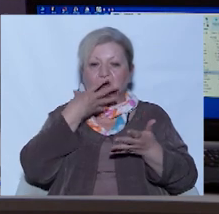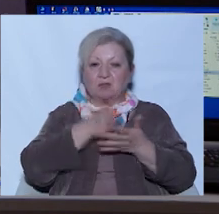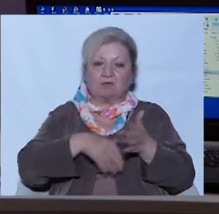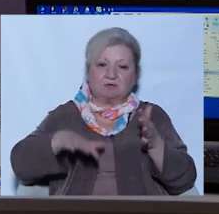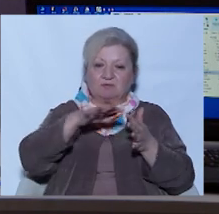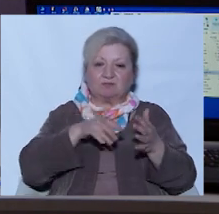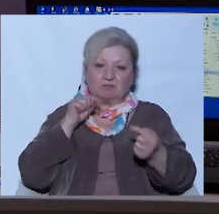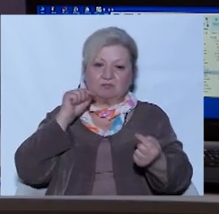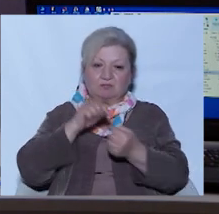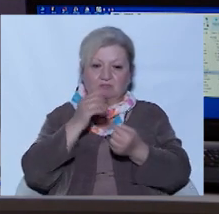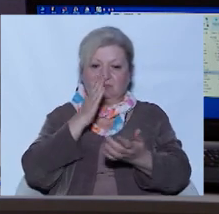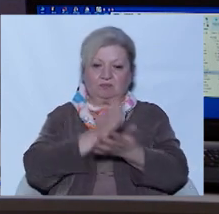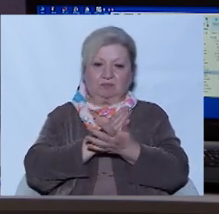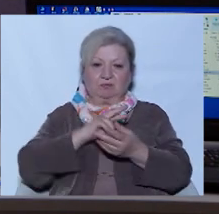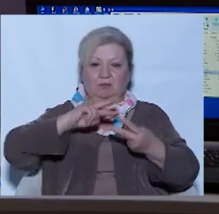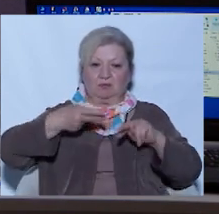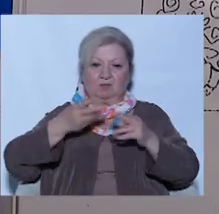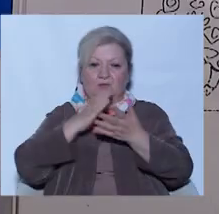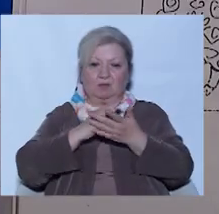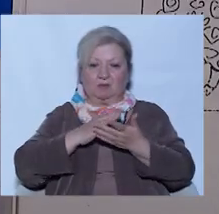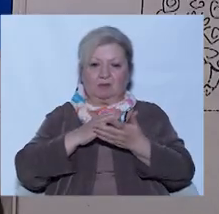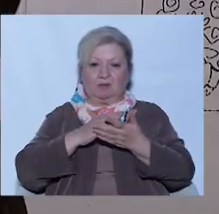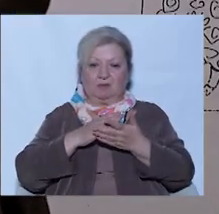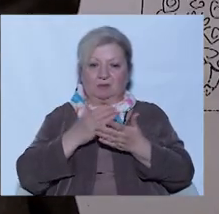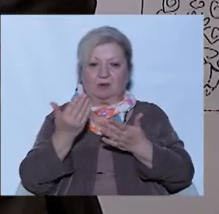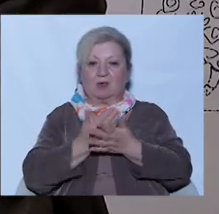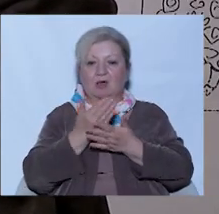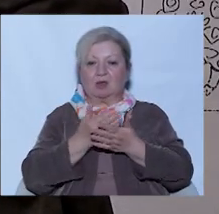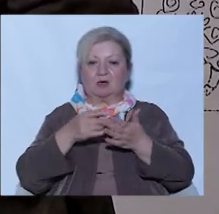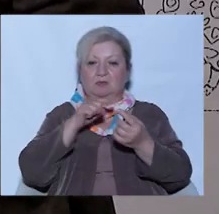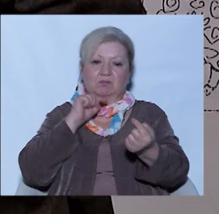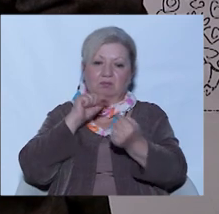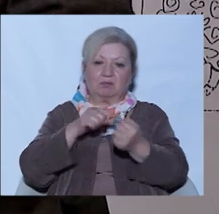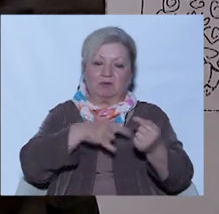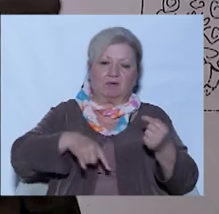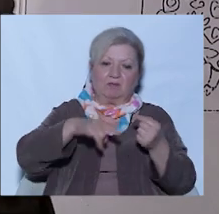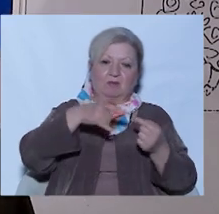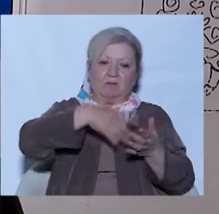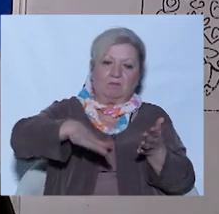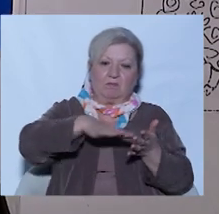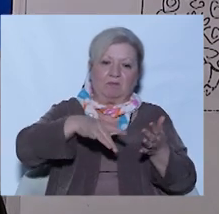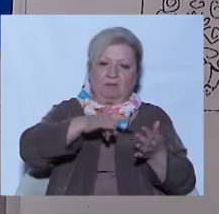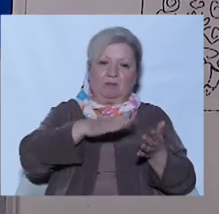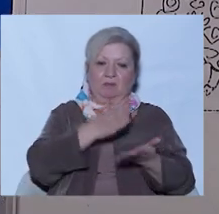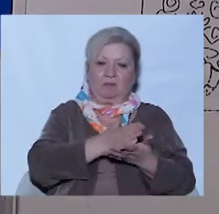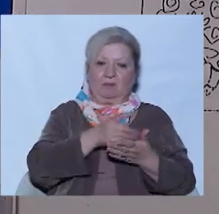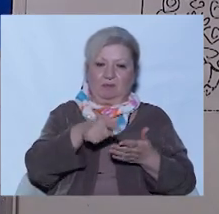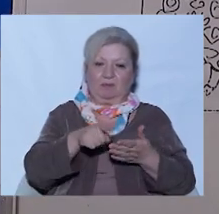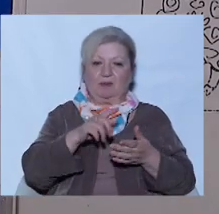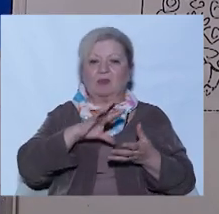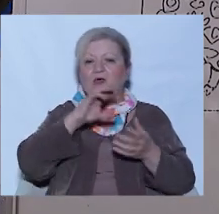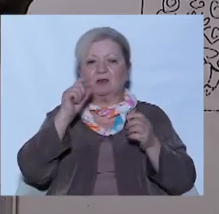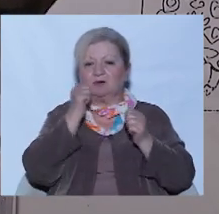ეწინააღმდეგება. საპირისპირო ველი წარმოიშვება კოჭაში, რასაც თვითინდუქციის მოვლენა ეწოდება. ყოველგვარ